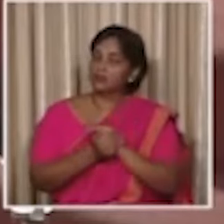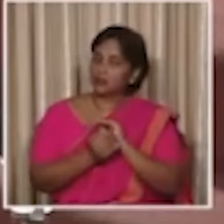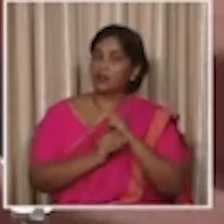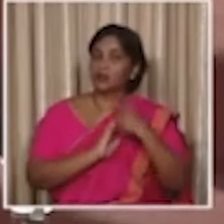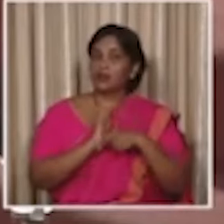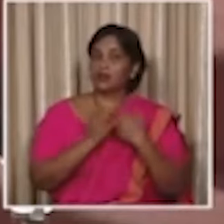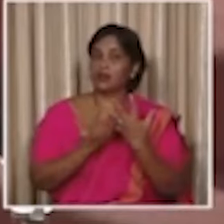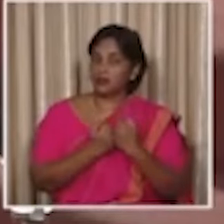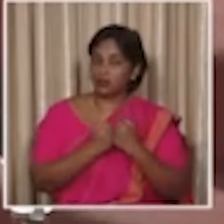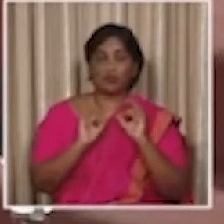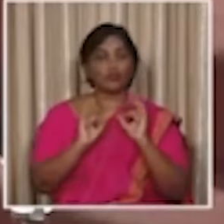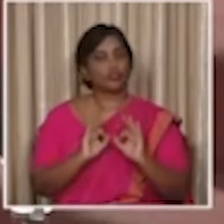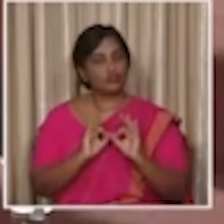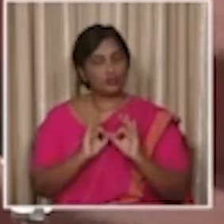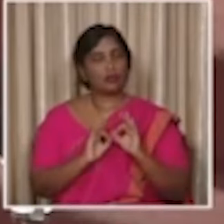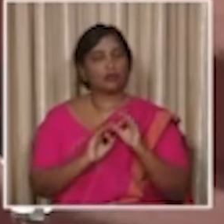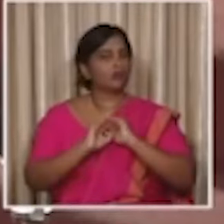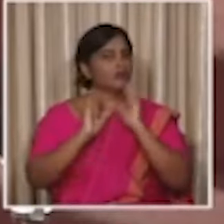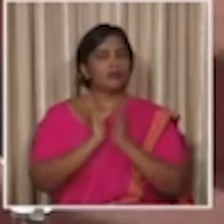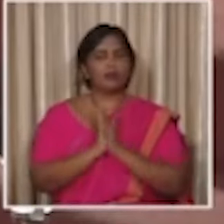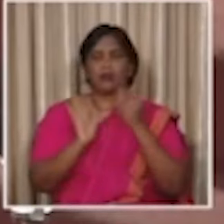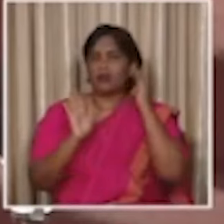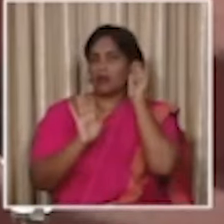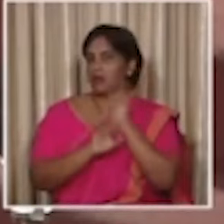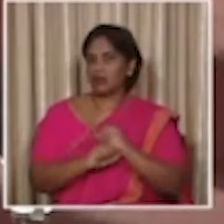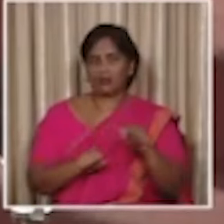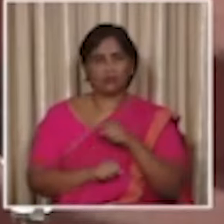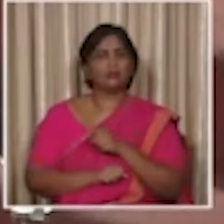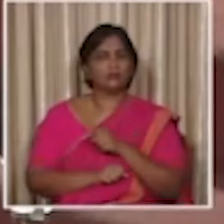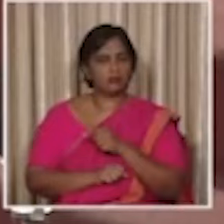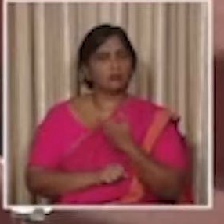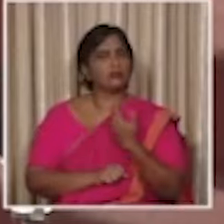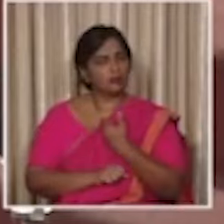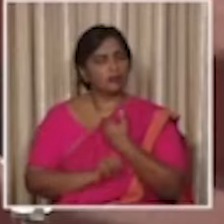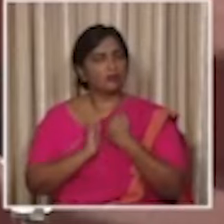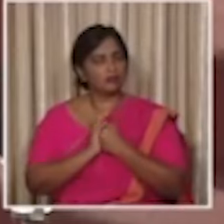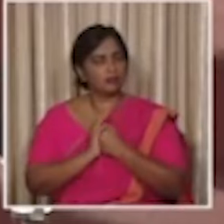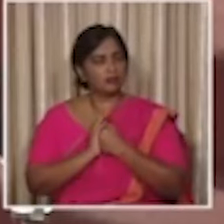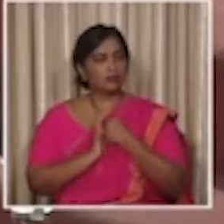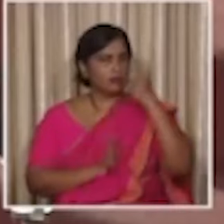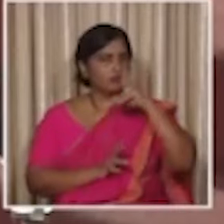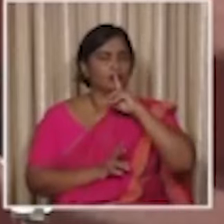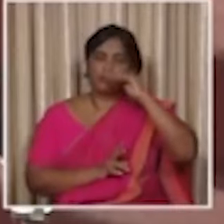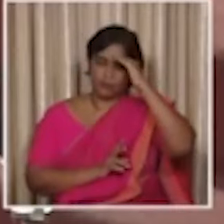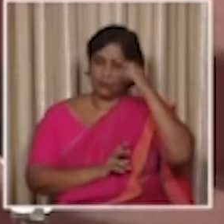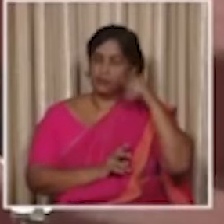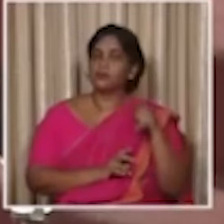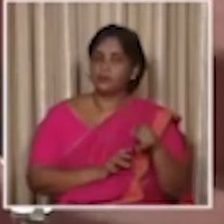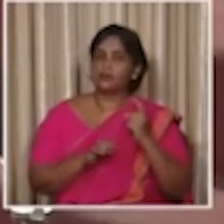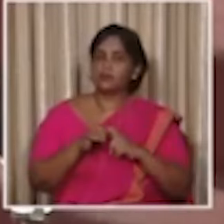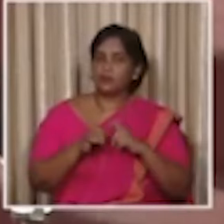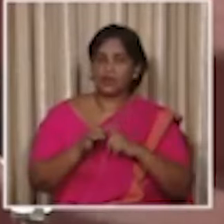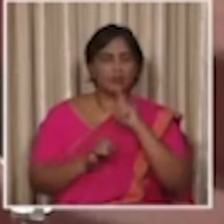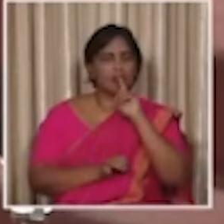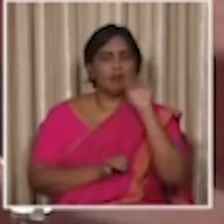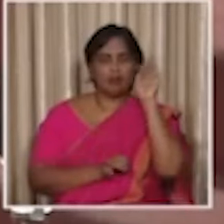රට බාර ගන්න කට්ටිය සූදානම් වෙලා ඉන්නවා. කිසි කෙනෙක් මේක අහන්නේ නැහැ. ඉතින් මම ගරු කතානායකතුමනි නියුජ කතානායකතුමනි මේ ප්‍රශ්න ටික